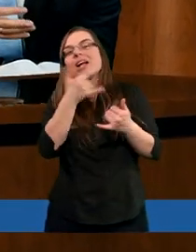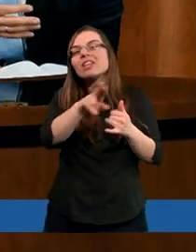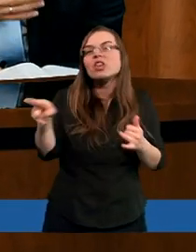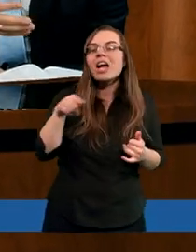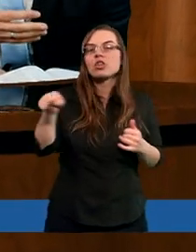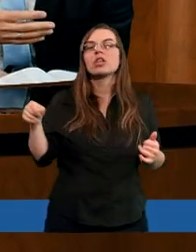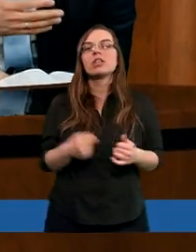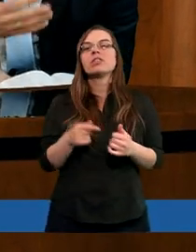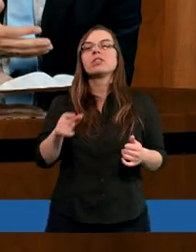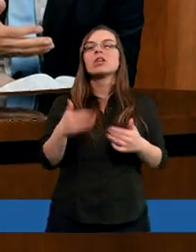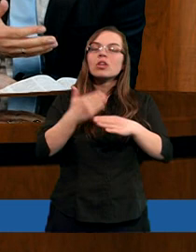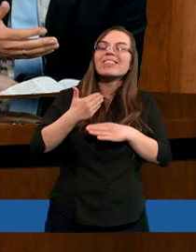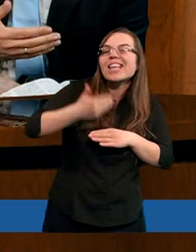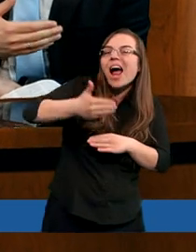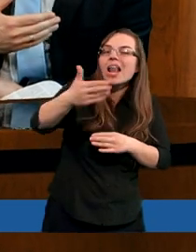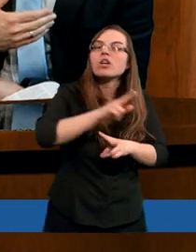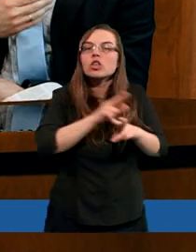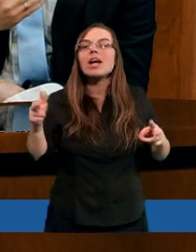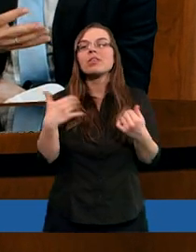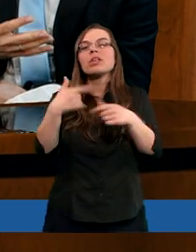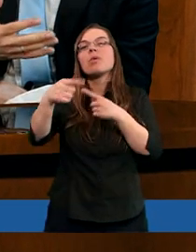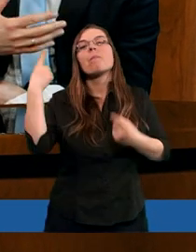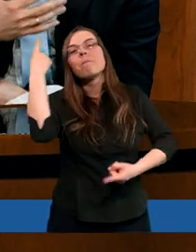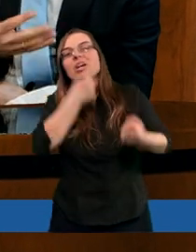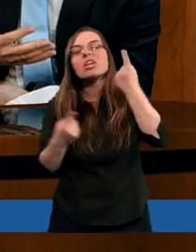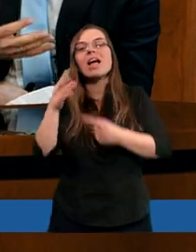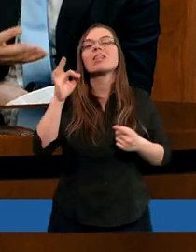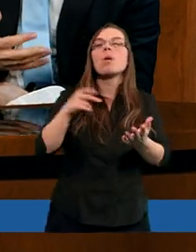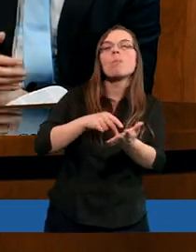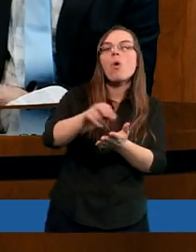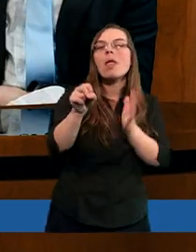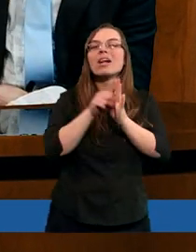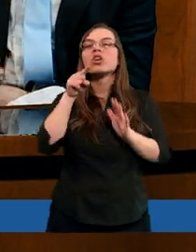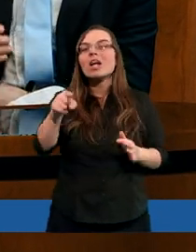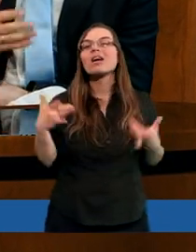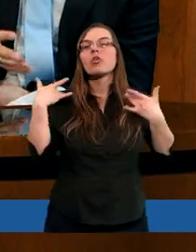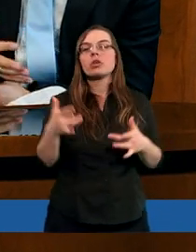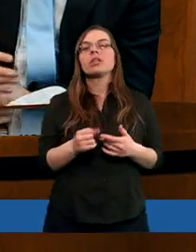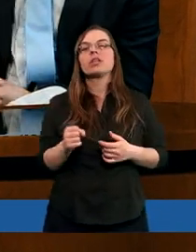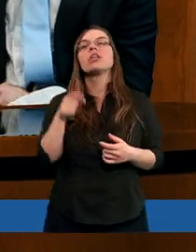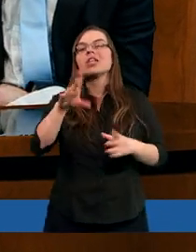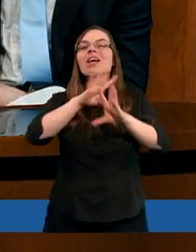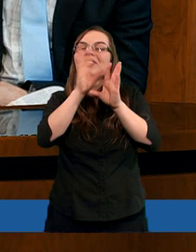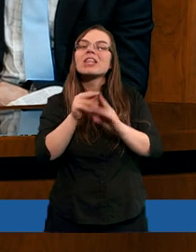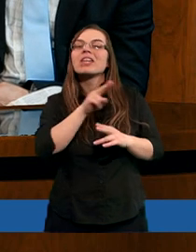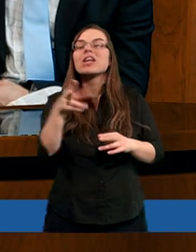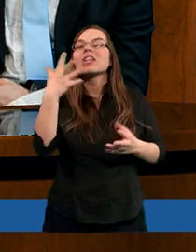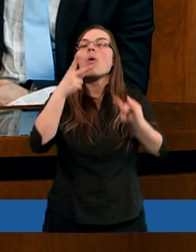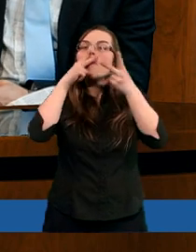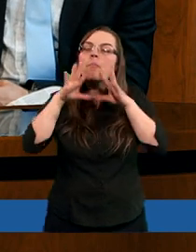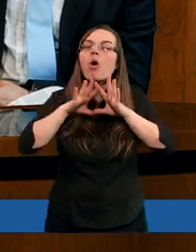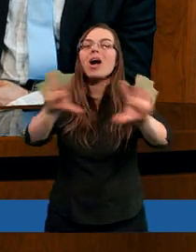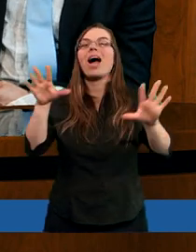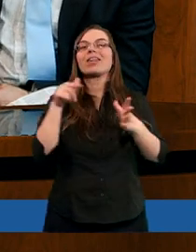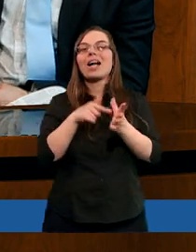iść o krok dalej. Zmienić swoje myślenie i swoje podejście. tutaj mi się wydaje, że właśnie Jezus to przez Gęsiało pokazać.